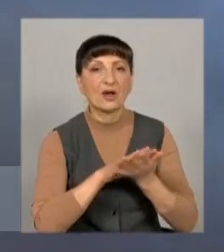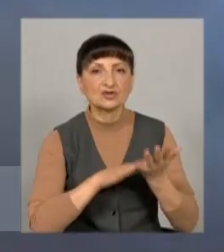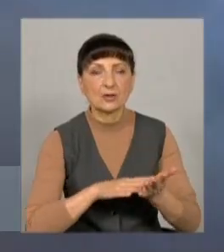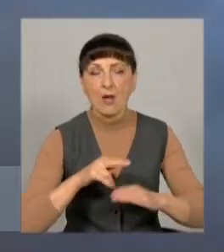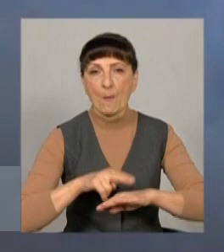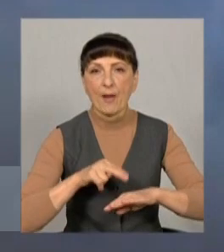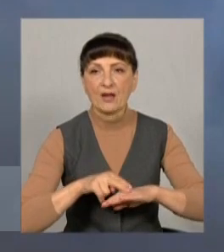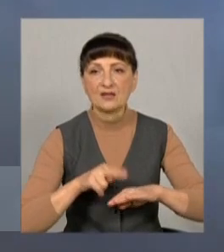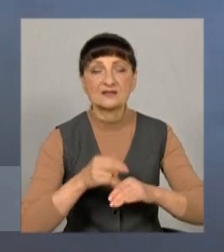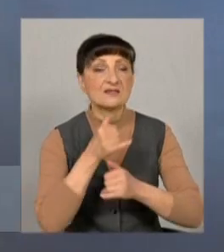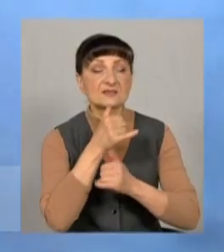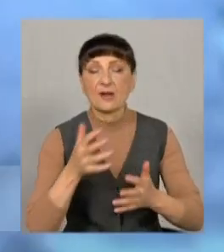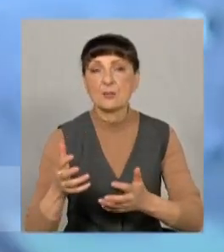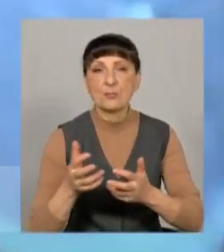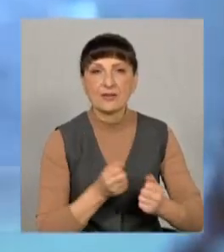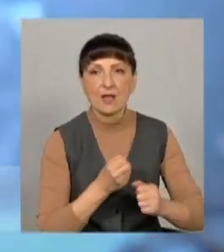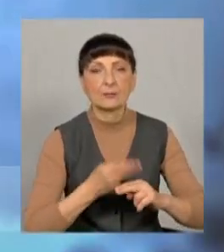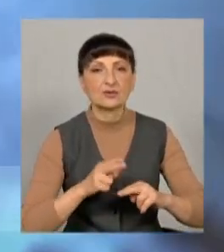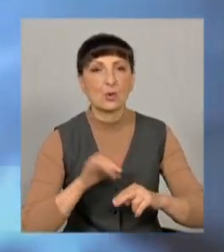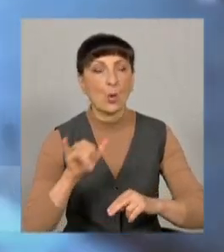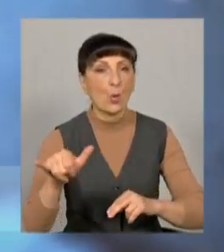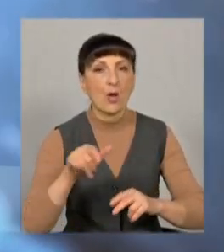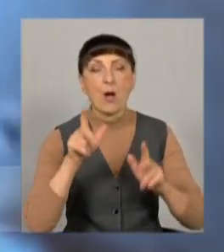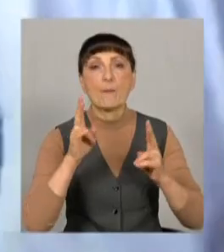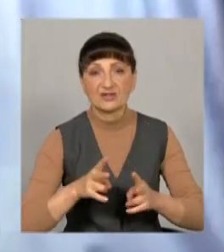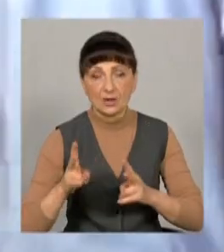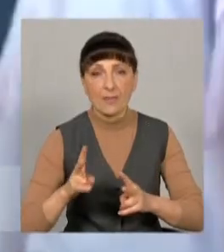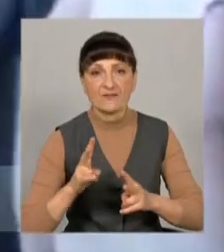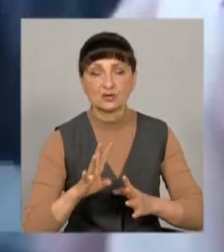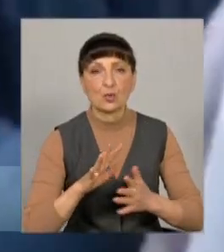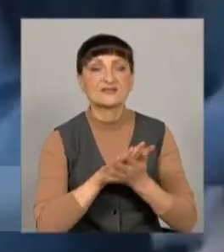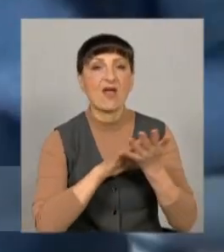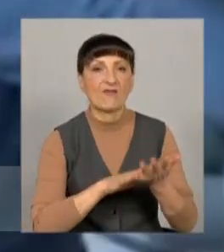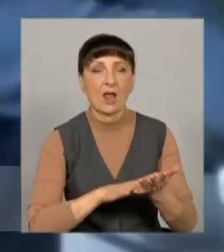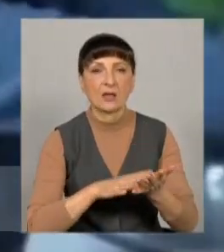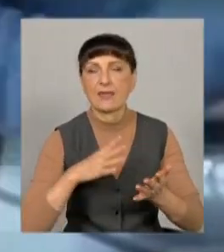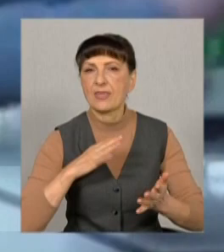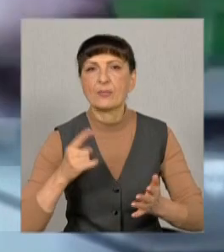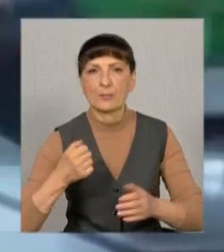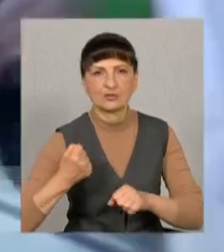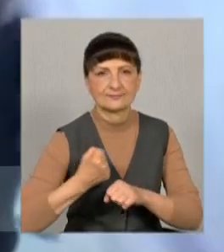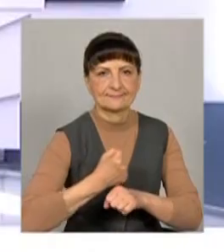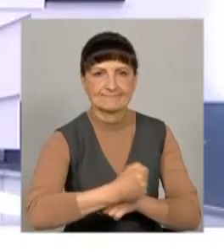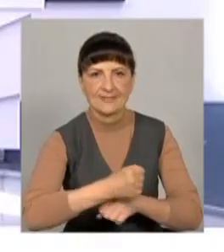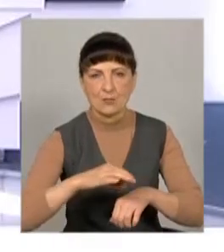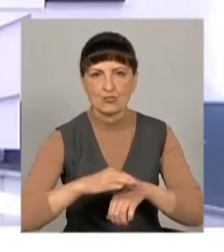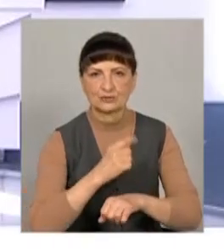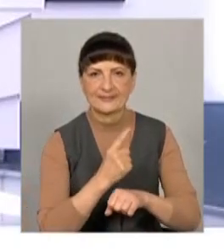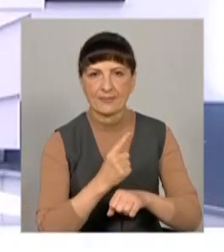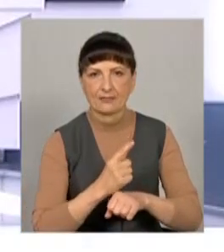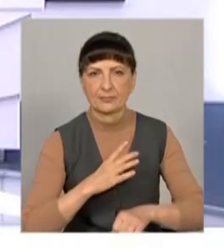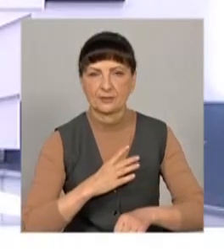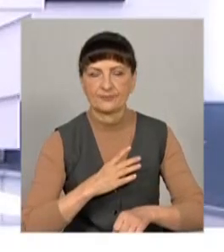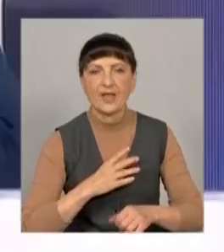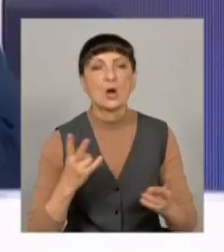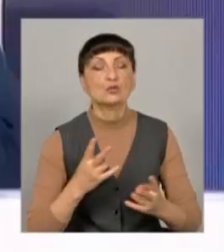порядка не смогли принять, поскольку потерпевшие отказывались писать заявление из-за давления агрессора. Более того,